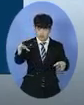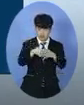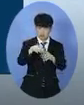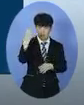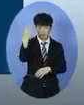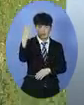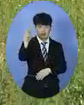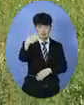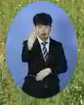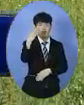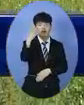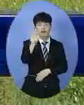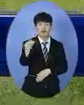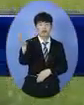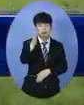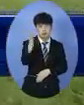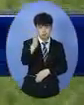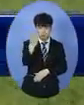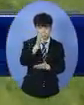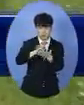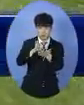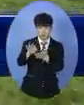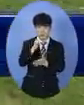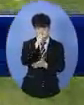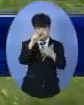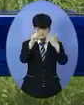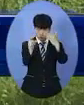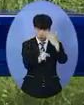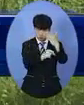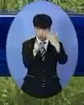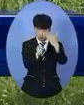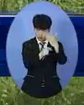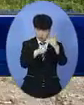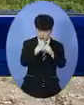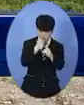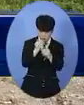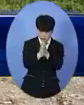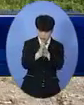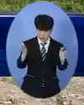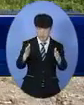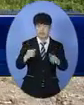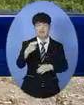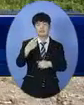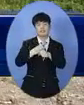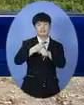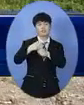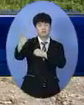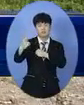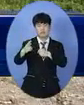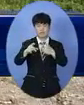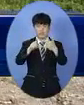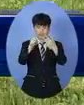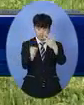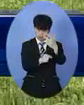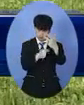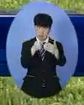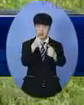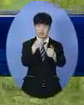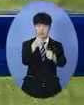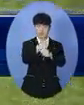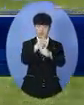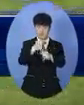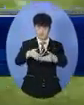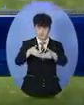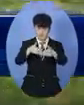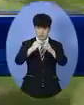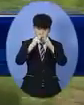투입되는데요. 시는 오는 9월 착공해 2017년 7월 준공을 계획으로 실시 설계, 건축공사 입찰, 계약